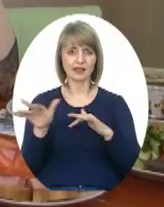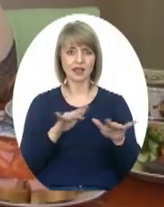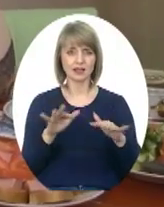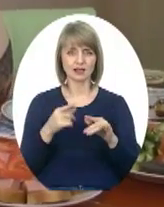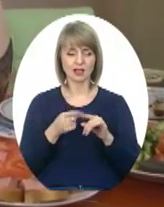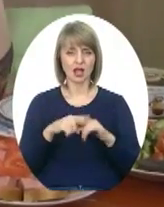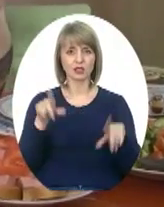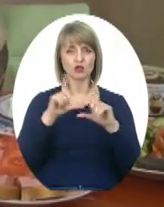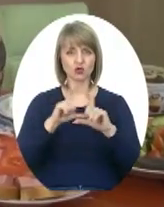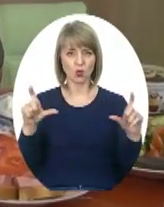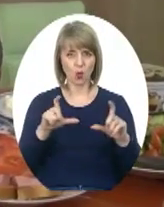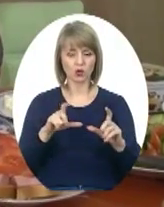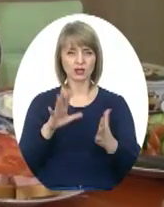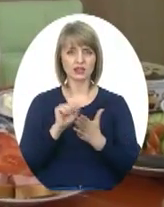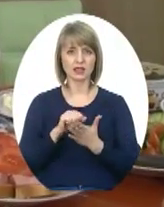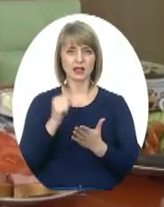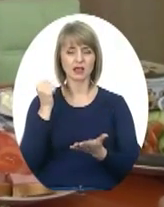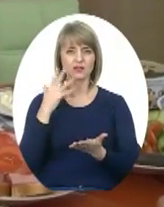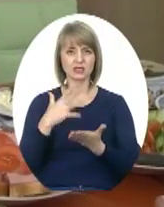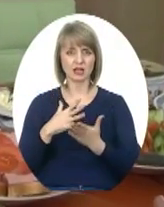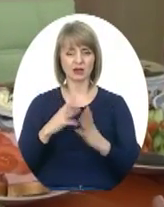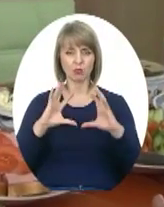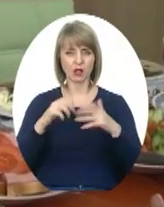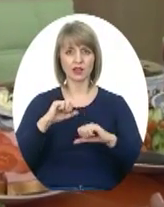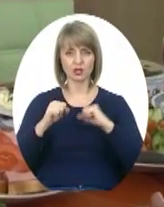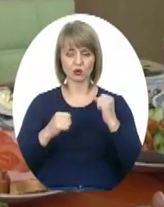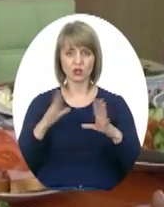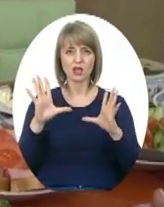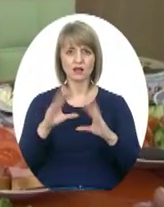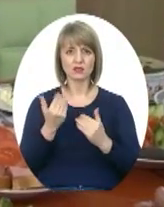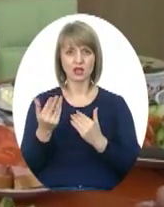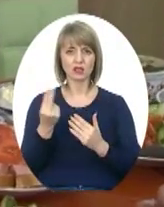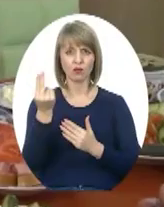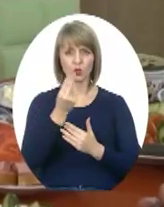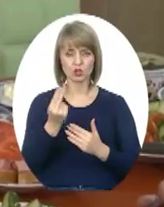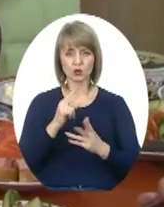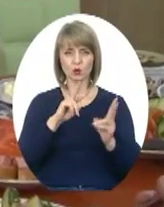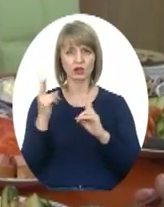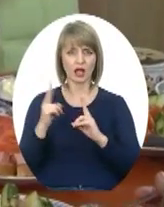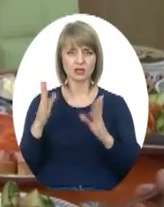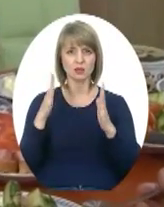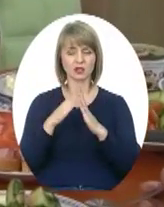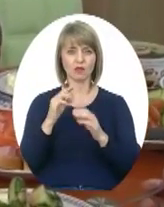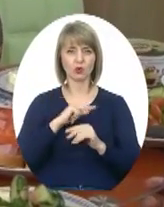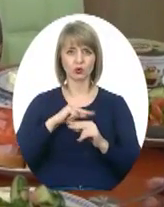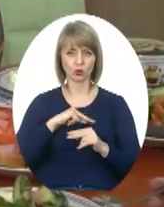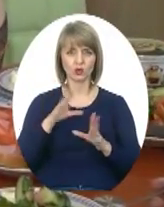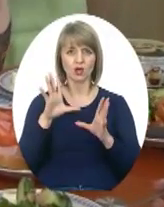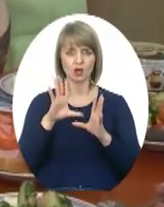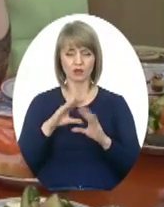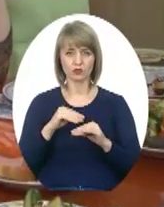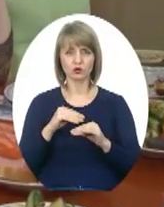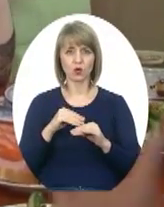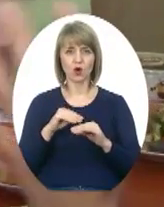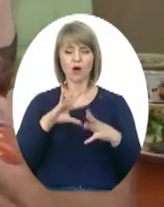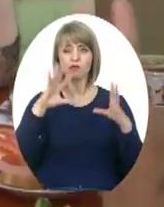вот этой вот его деятельности. Это и школа, и занятия в центре планеты друзей. То есть вот все его, ИЗО, танцы, бытовой труд,